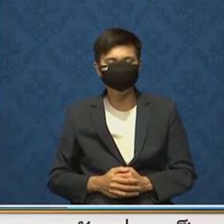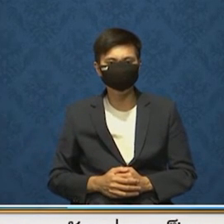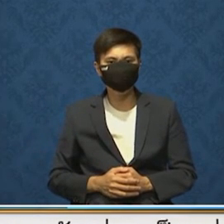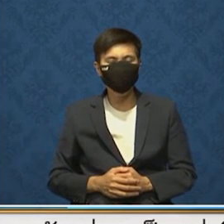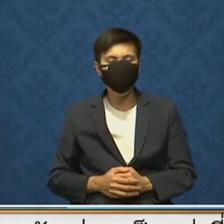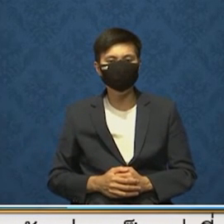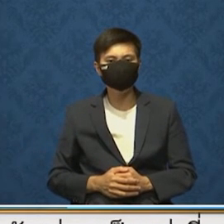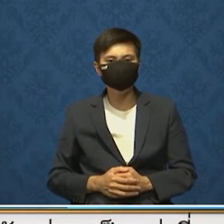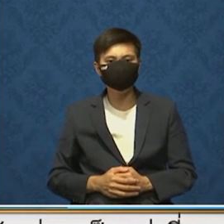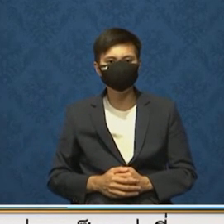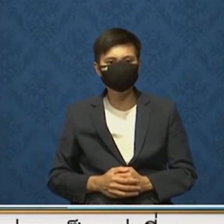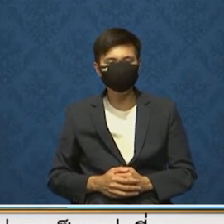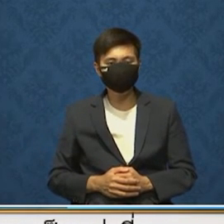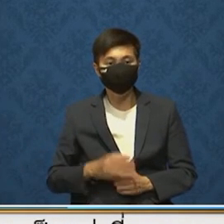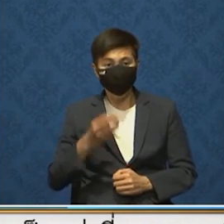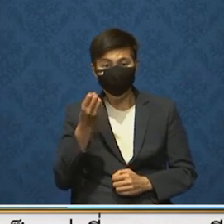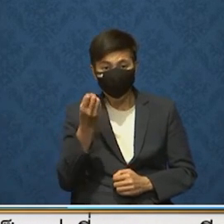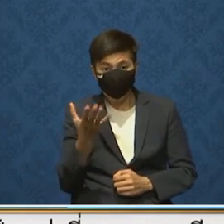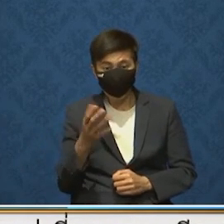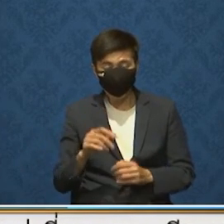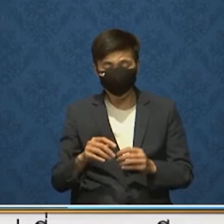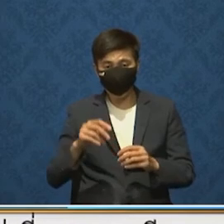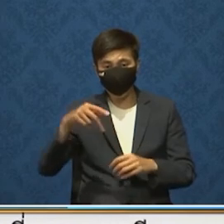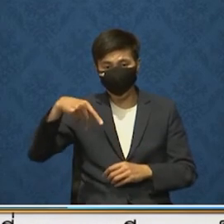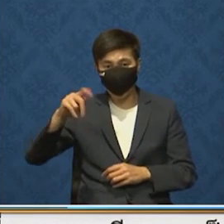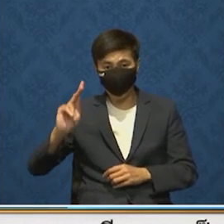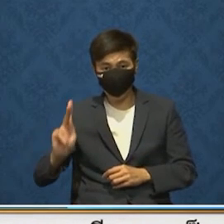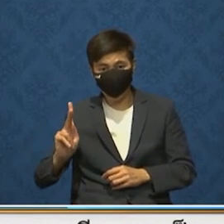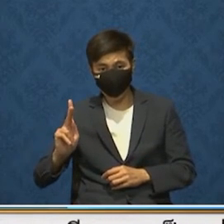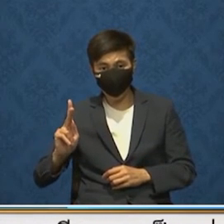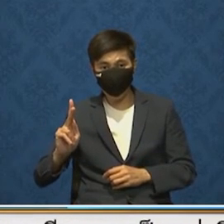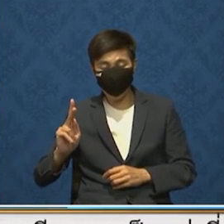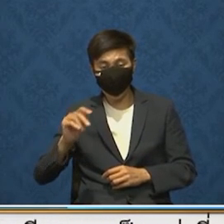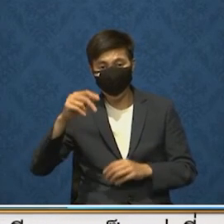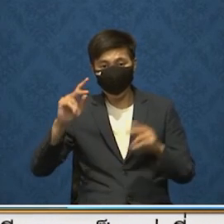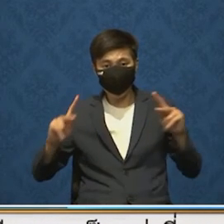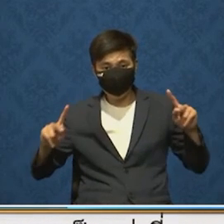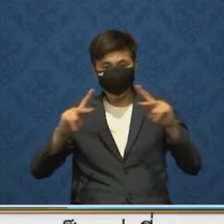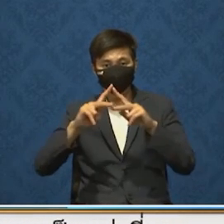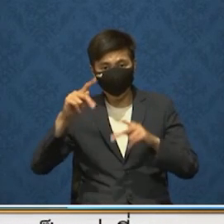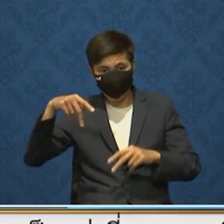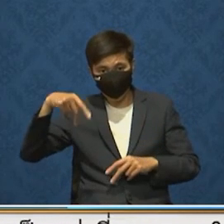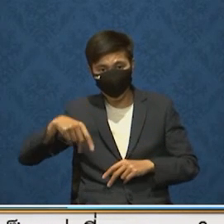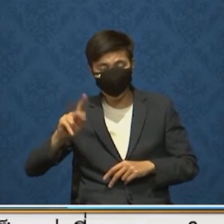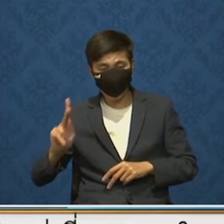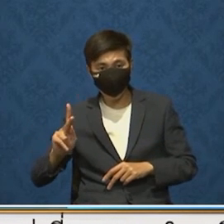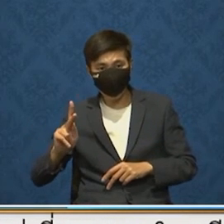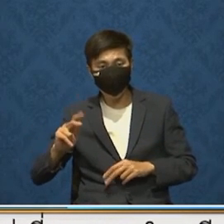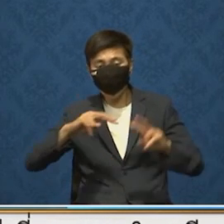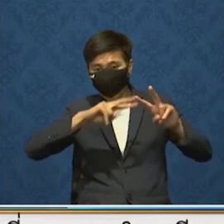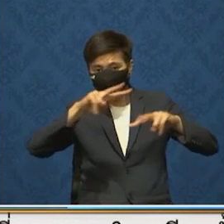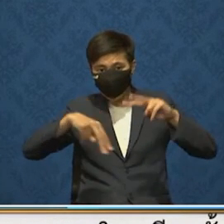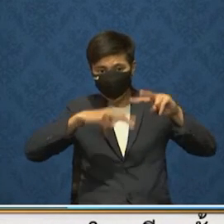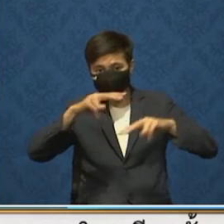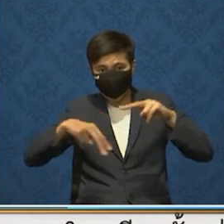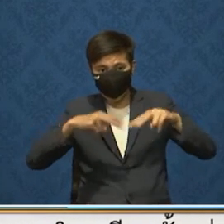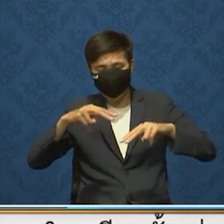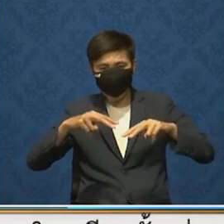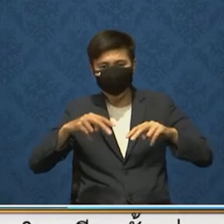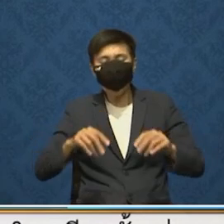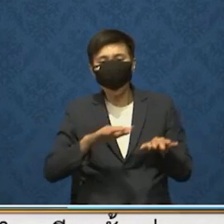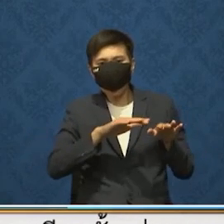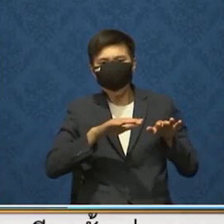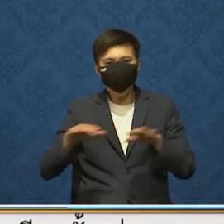มาก่งบมานของกระส่วงพัฒนาสังคมซึ่มีหนาที่ดูแลพี่จรวพัชชนให้มีพ้อมด้วยปัจจยสีกด้วย